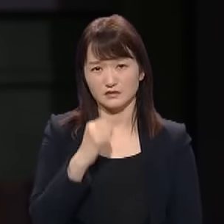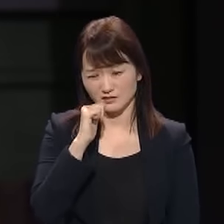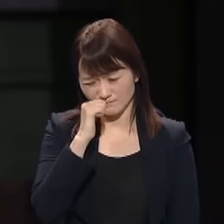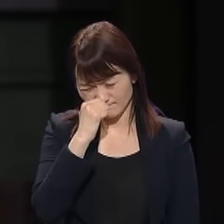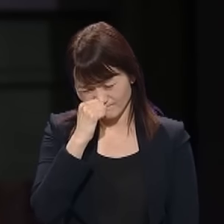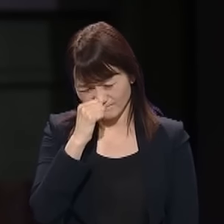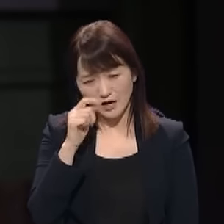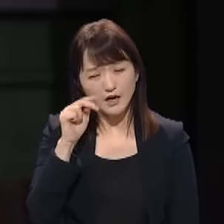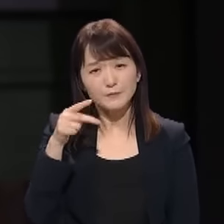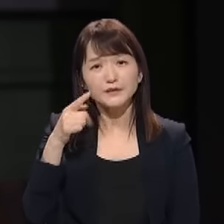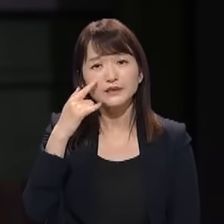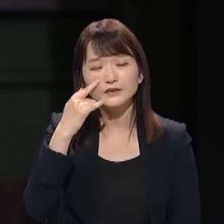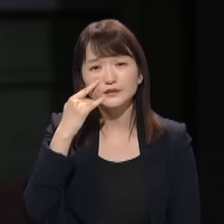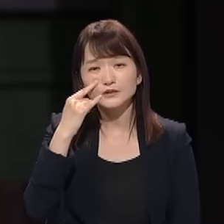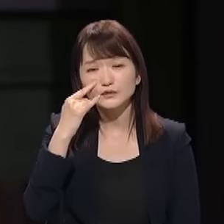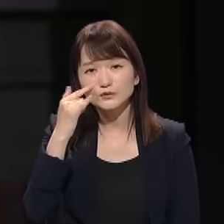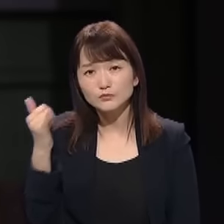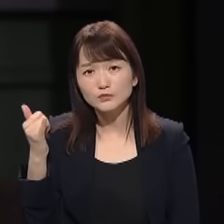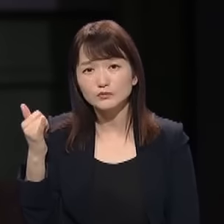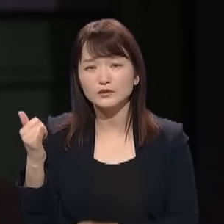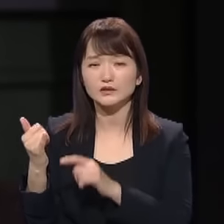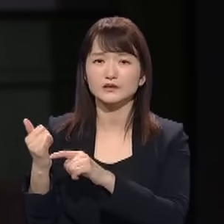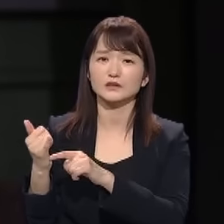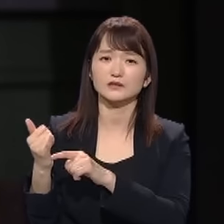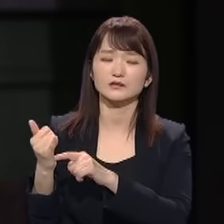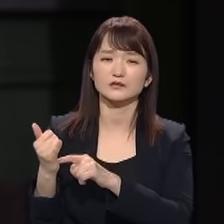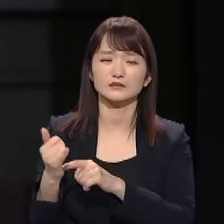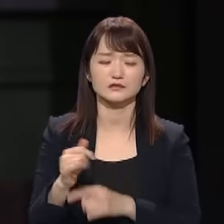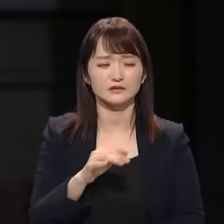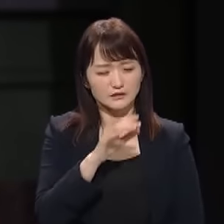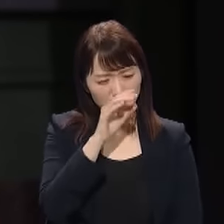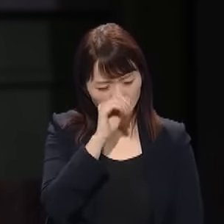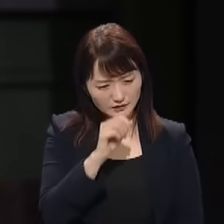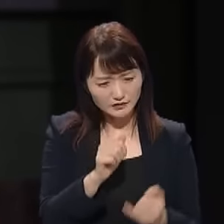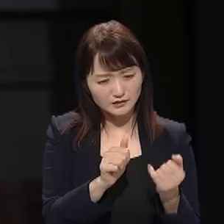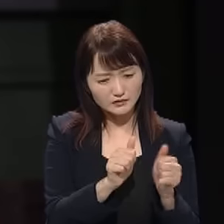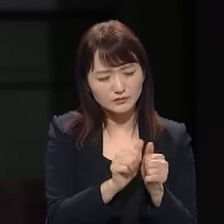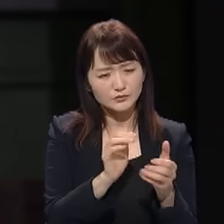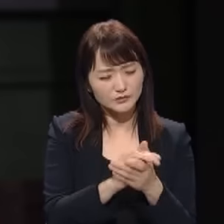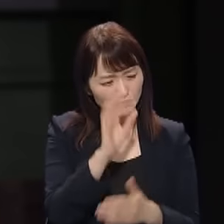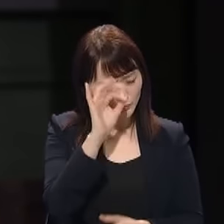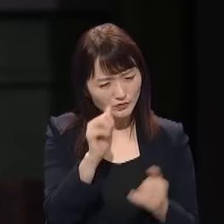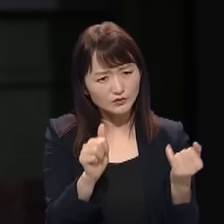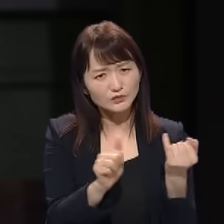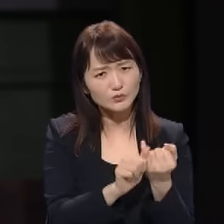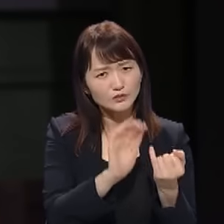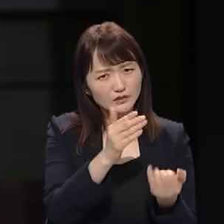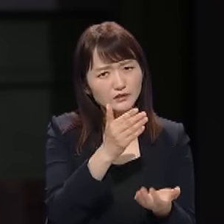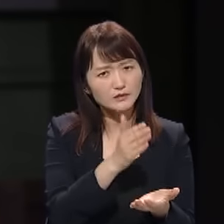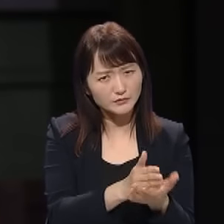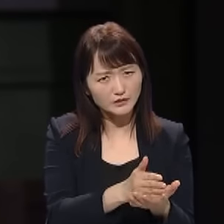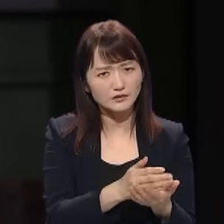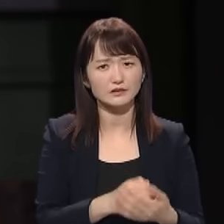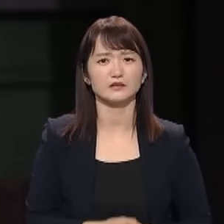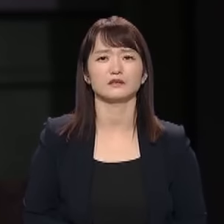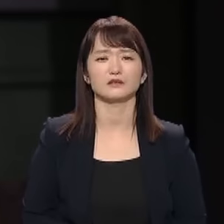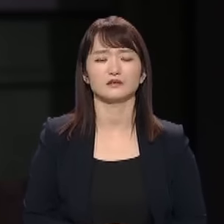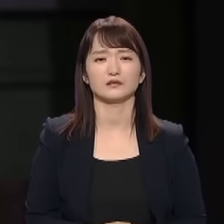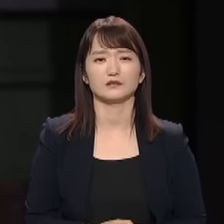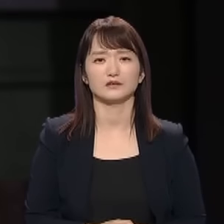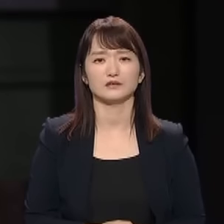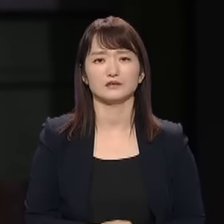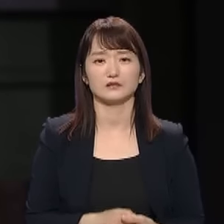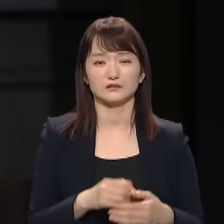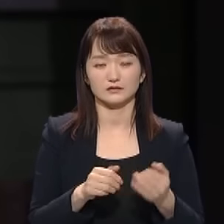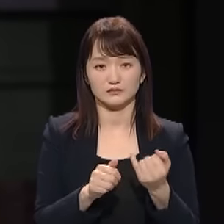때문에 괴로운데 착한 남자친구만 보고 결혼해도 될지 고민이 된다는 예비 신부의 사연입니다. 사연자는 지방에, 또